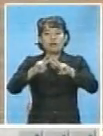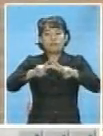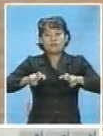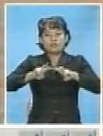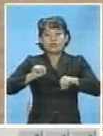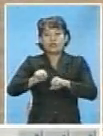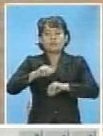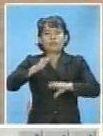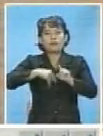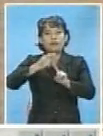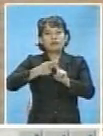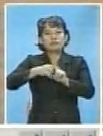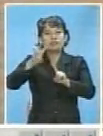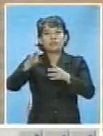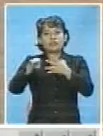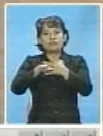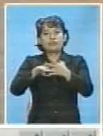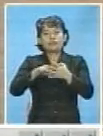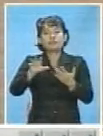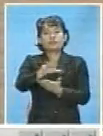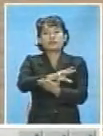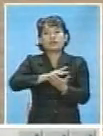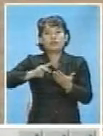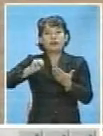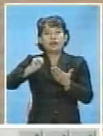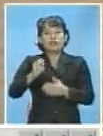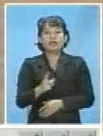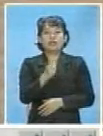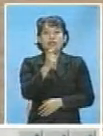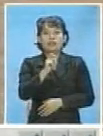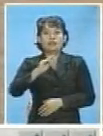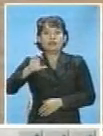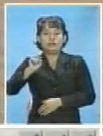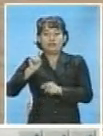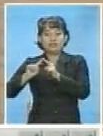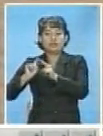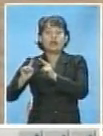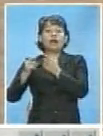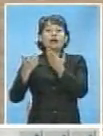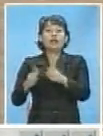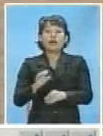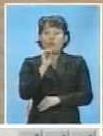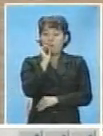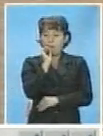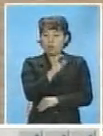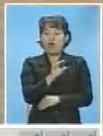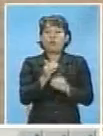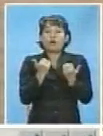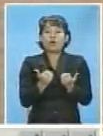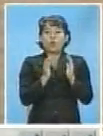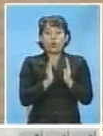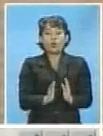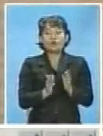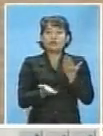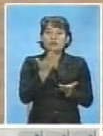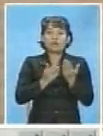กฎาคมที่ผ่านมาของมหาวิทยาลัยอัสสัมชัญยังคงยืนยันค่ะว่าส่วนใหญ่ของคนทุกเพศทุก